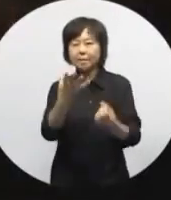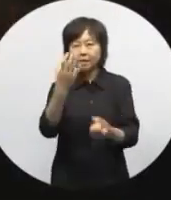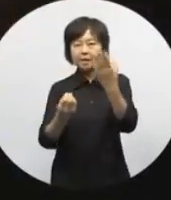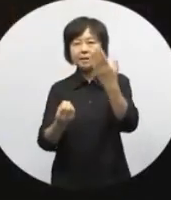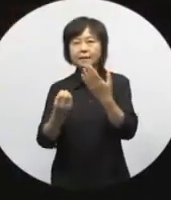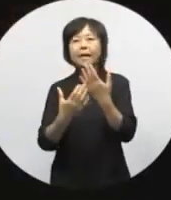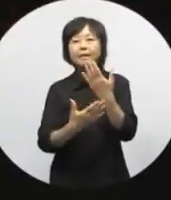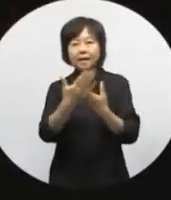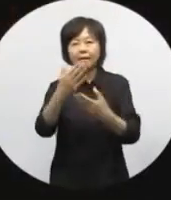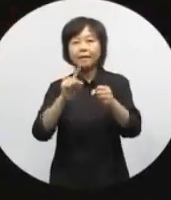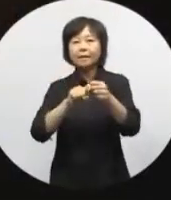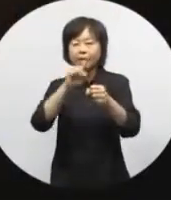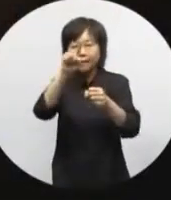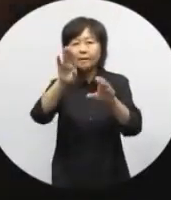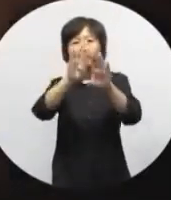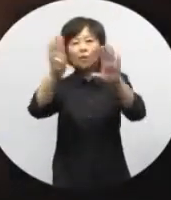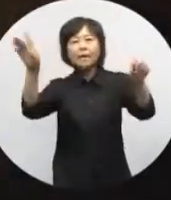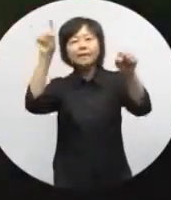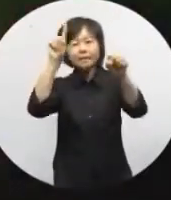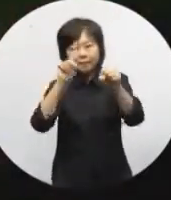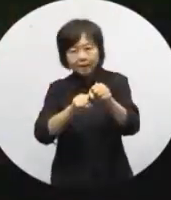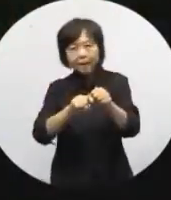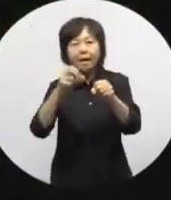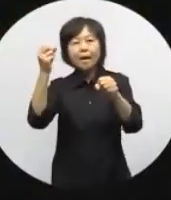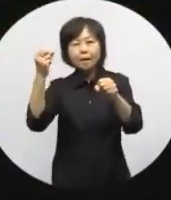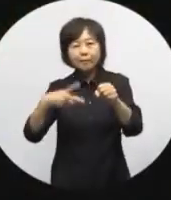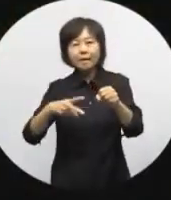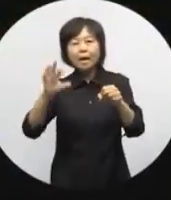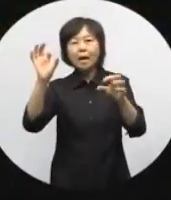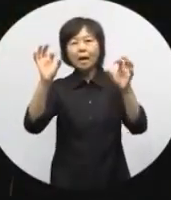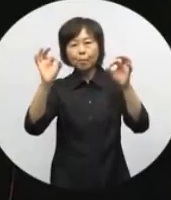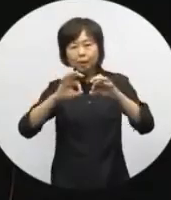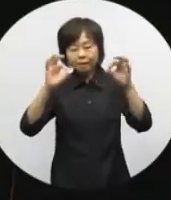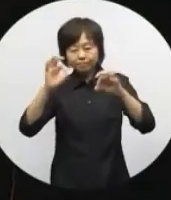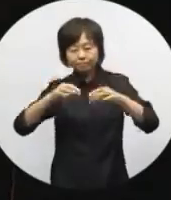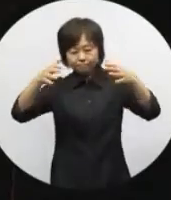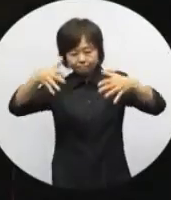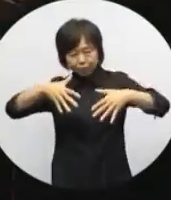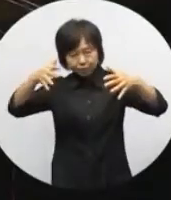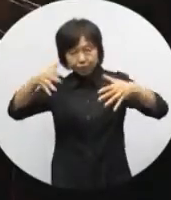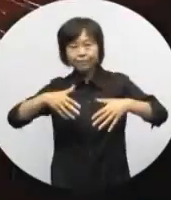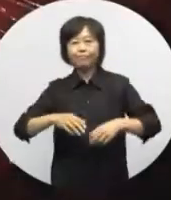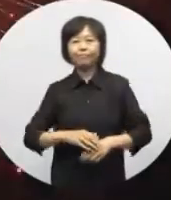年の開催に向けまた募金を募集していきます。